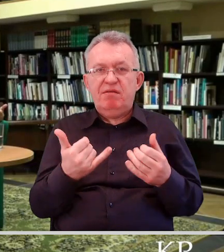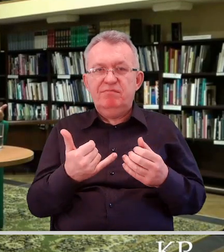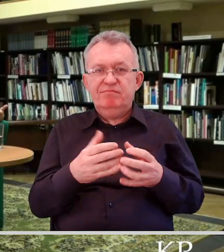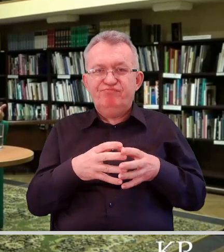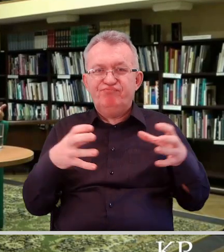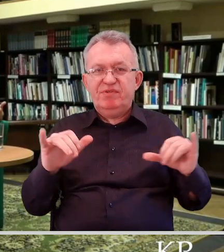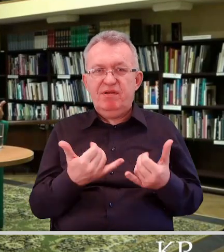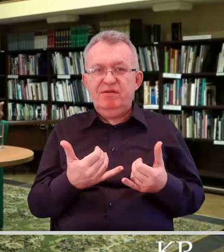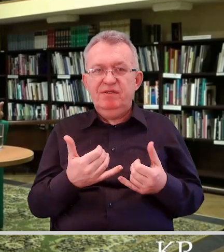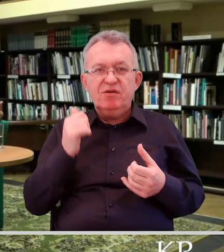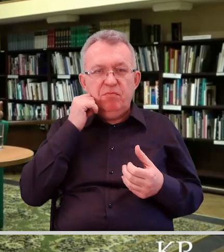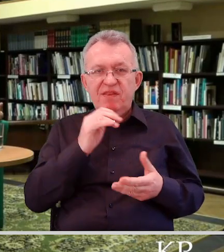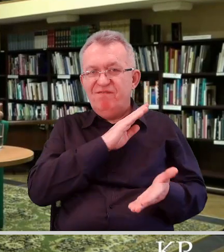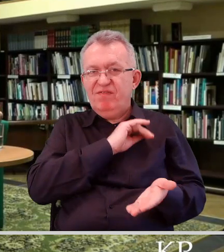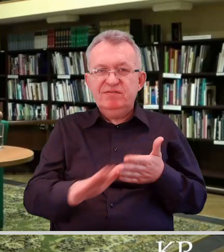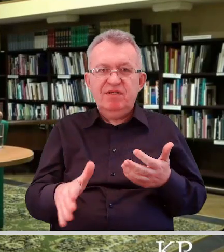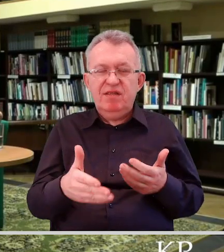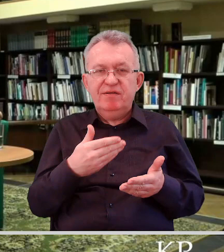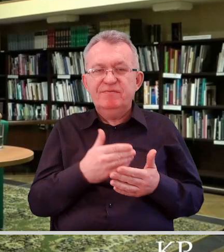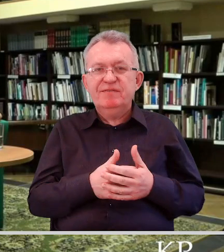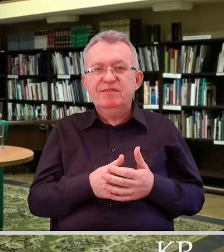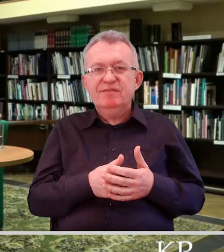było w ogóle tam żadnej kobiety wymienionej.